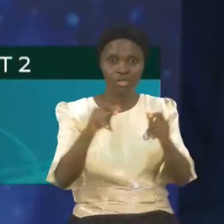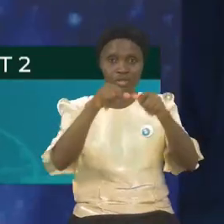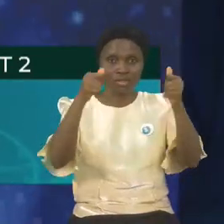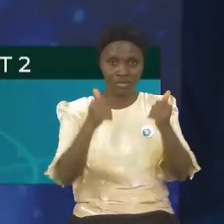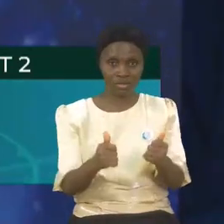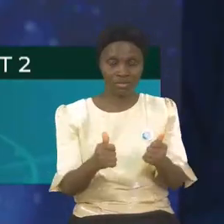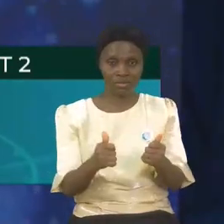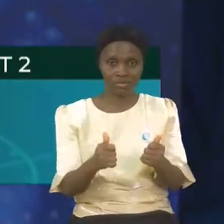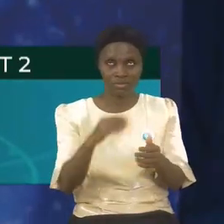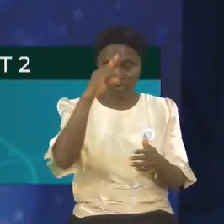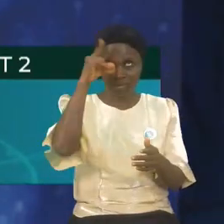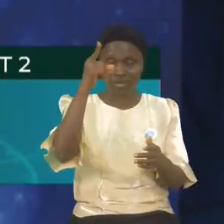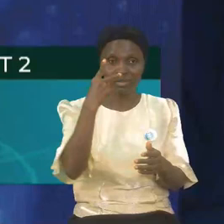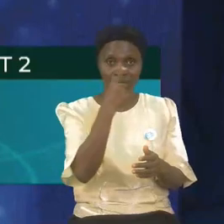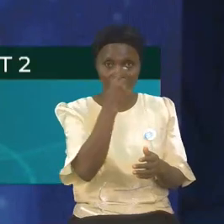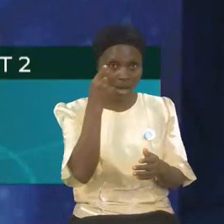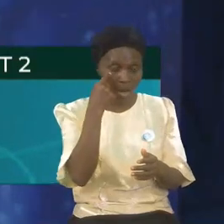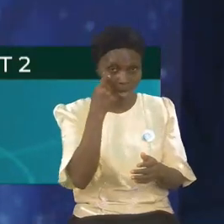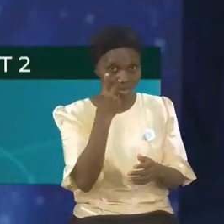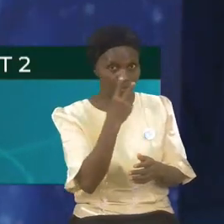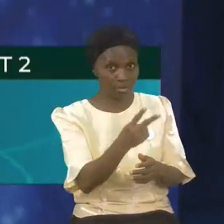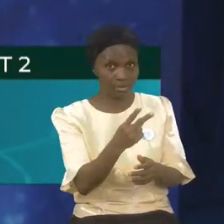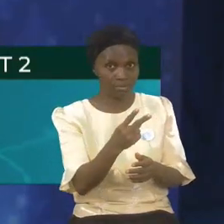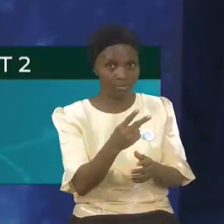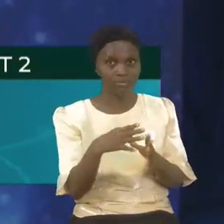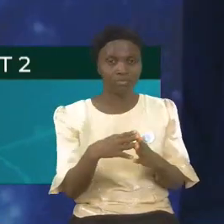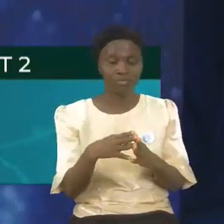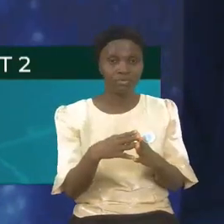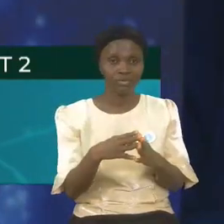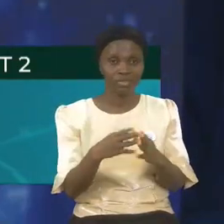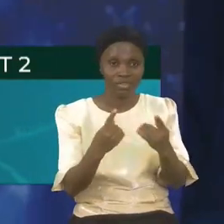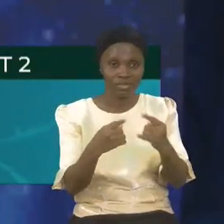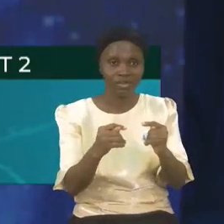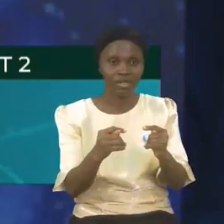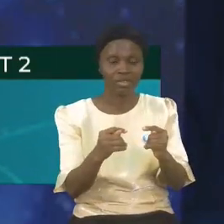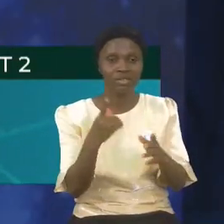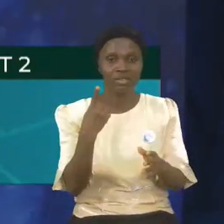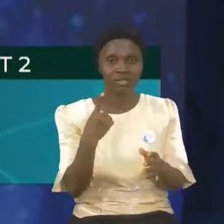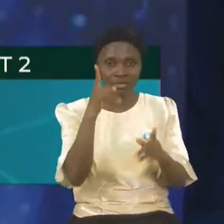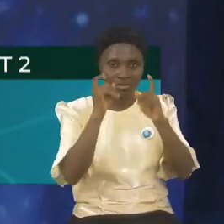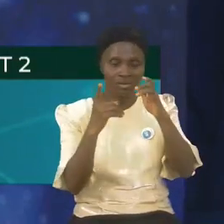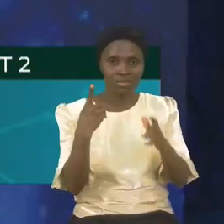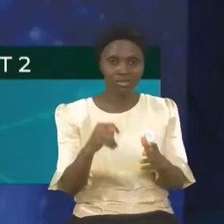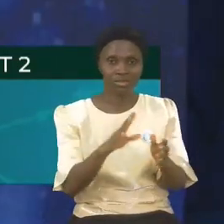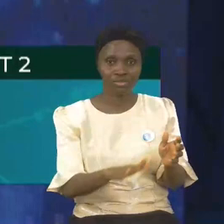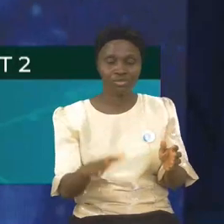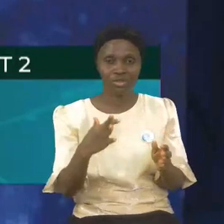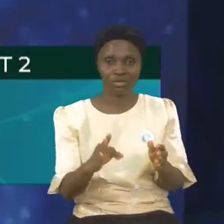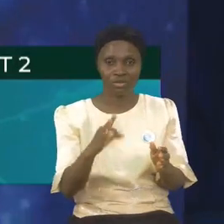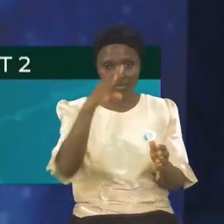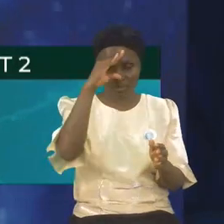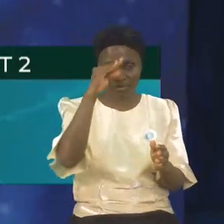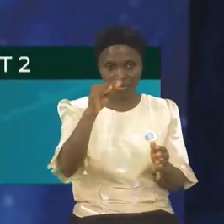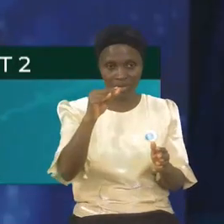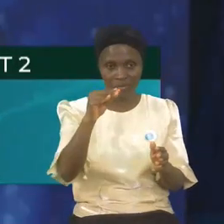4 l'Éternel est dans son saint temple l'Éternel a son trône dans les cieux